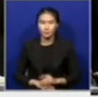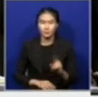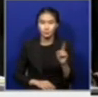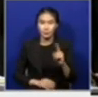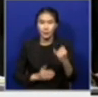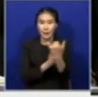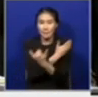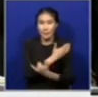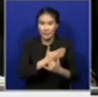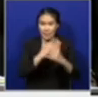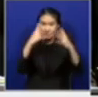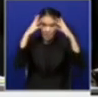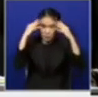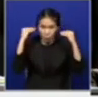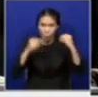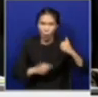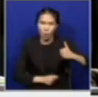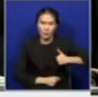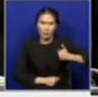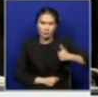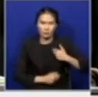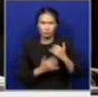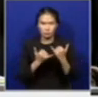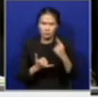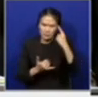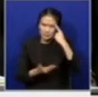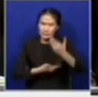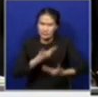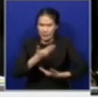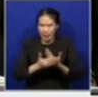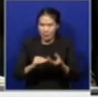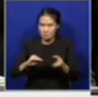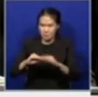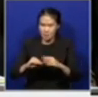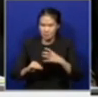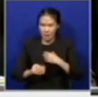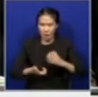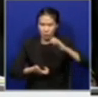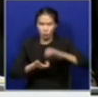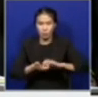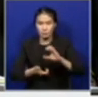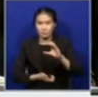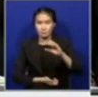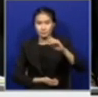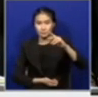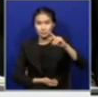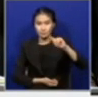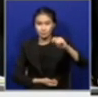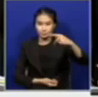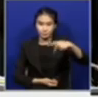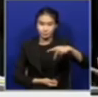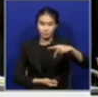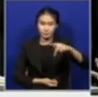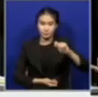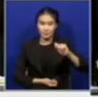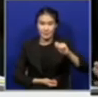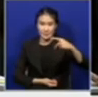ากภาษีนำเข้าด้วยรวมทั้งต้องมีการเปิดการแข่งขันระหว่างสินค้าไทยกับสินค้าที่เรานำเข้ามาในประเ